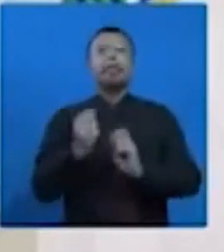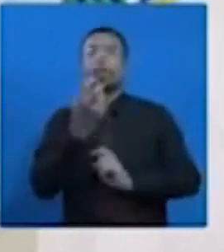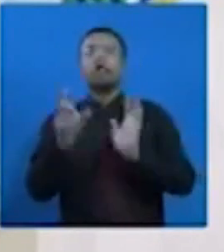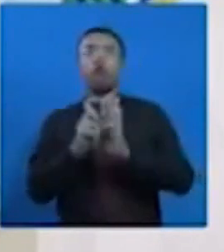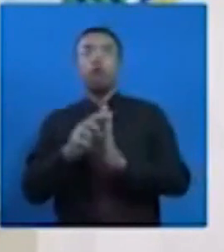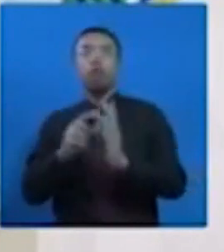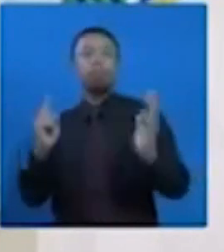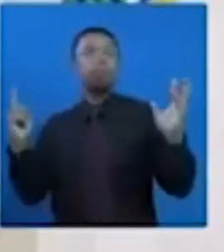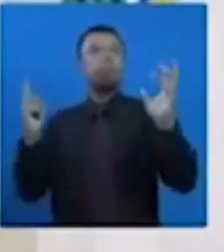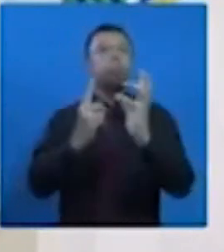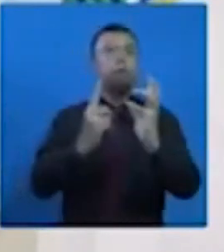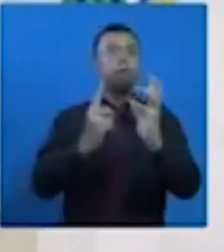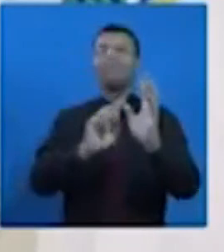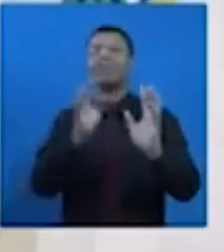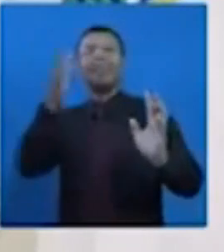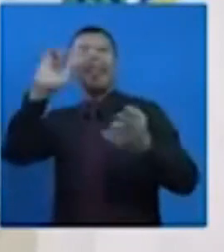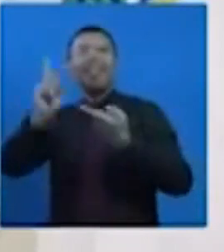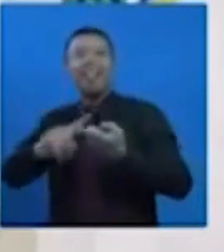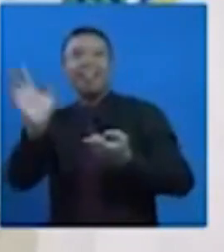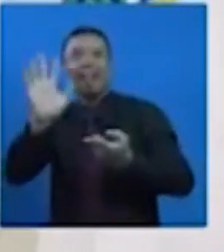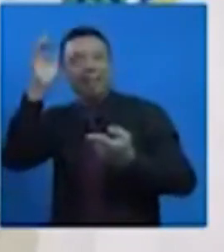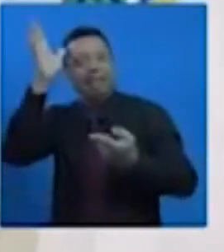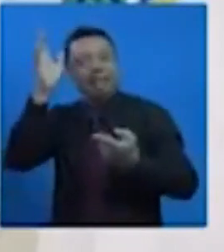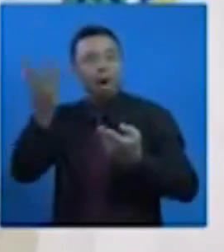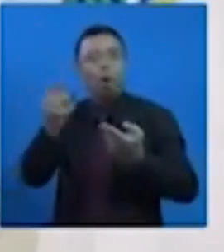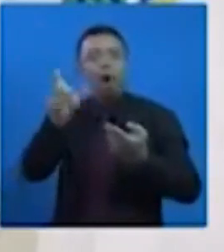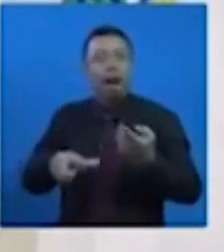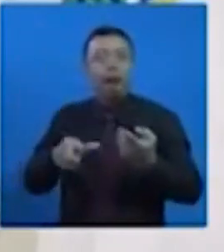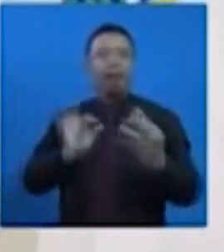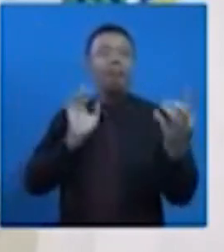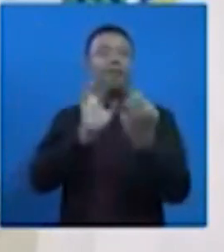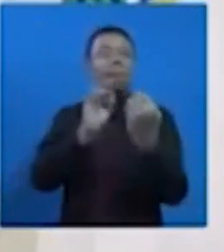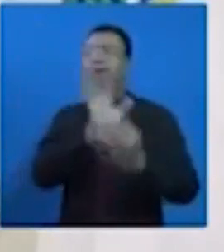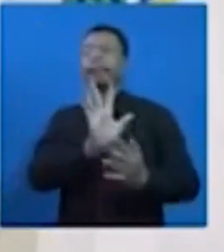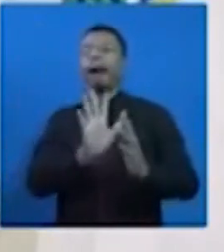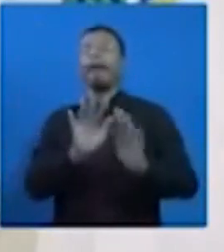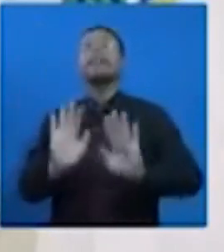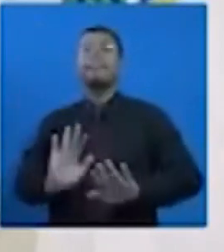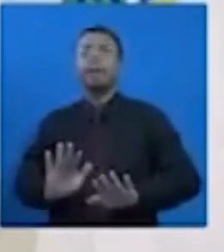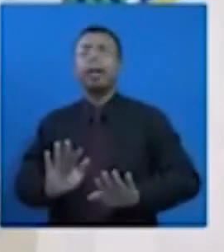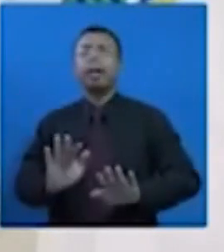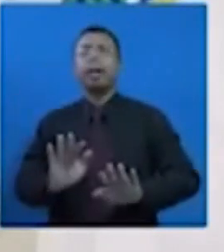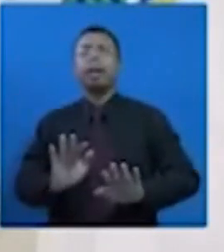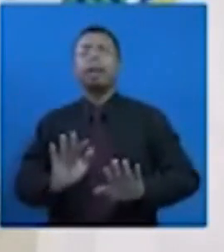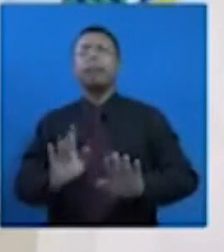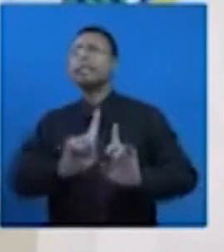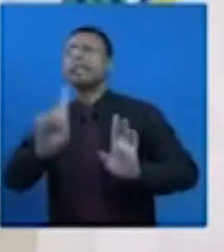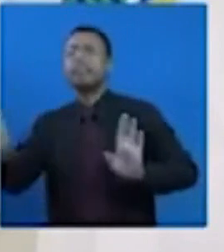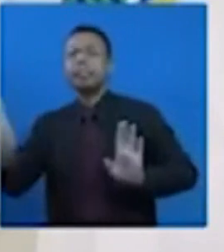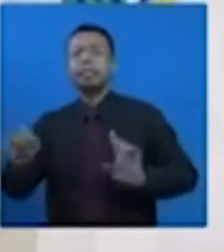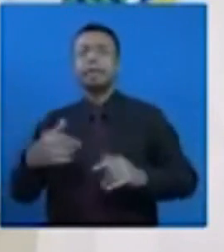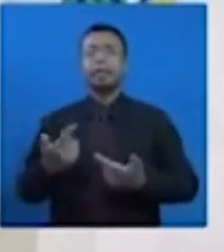orang-orang yang tidak-tidak dikenal tidak ada Interaksi langsung selama ini kurangi